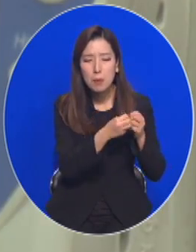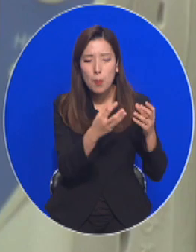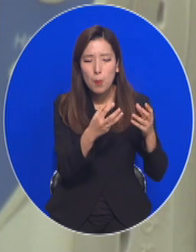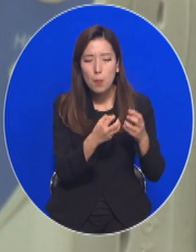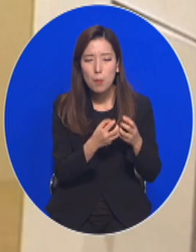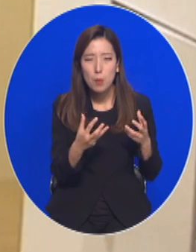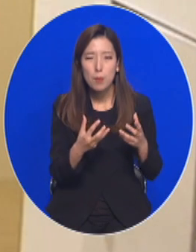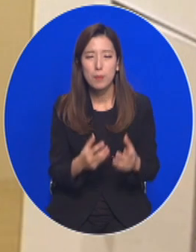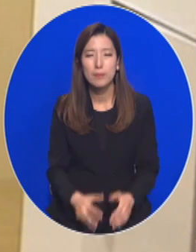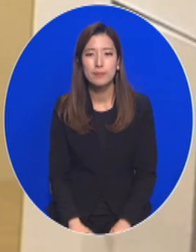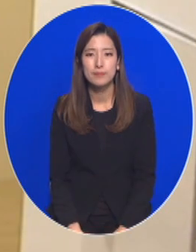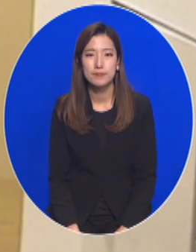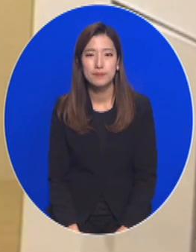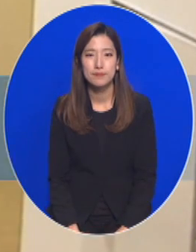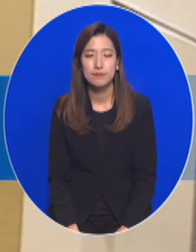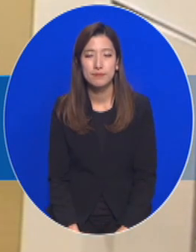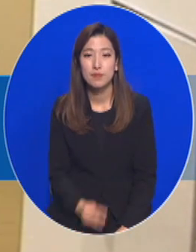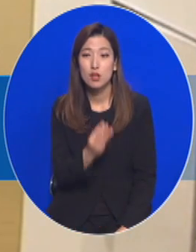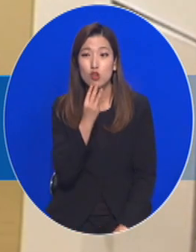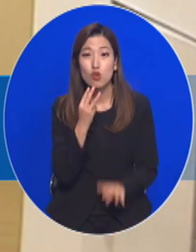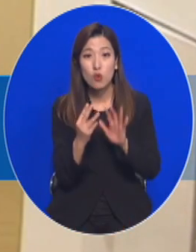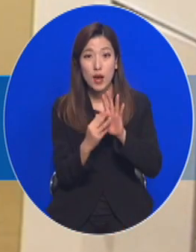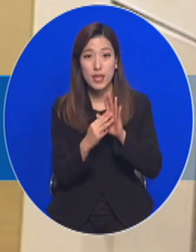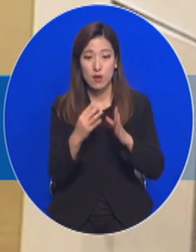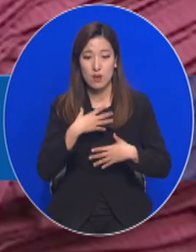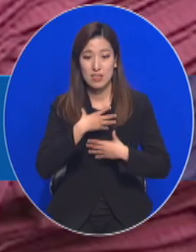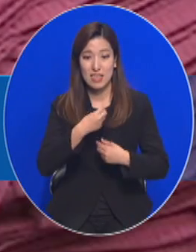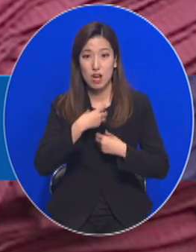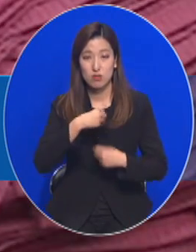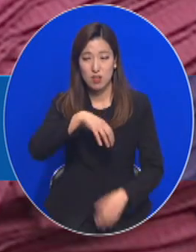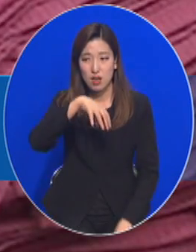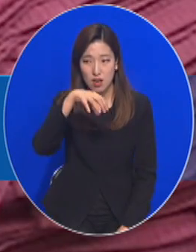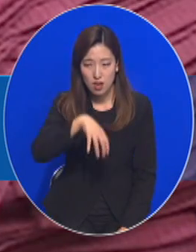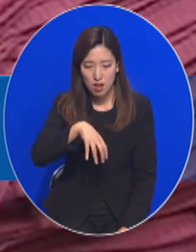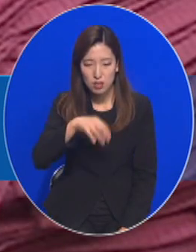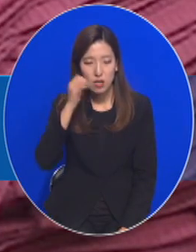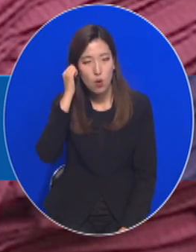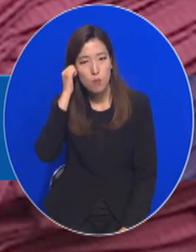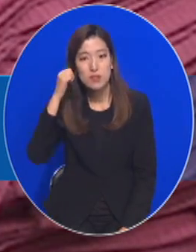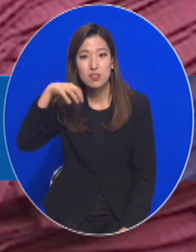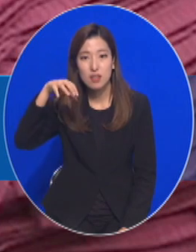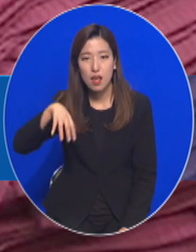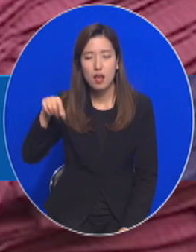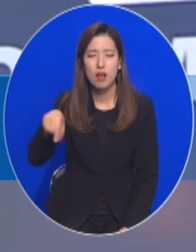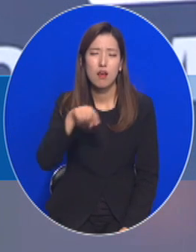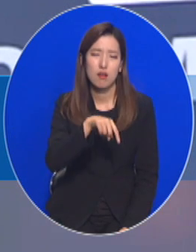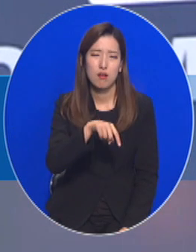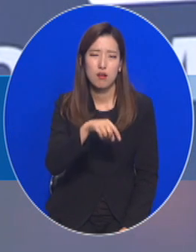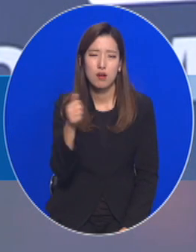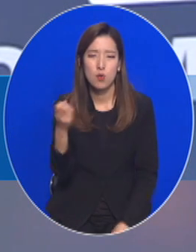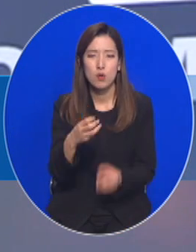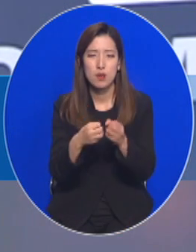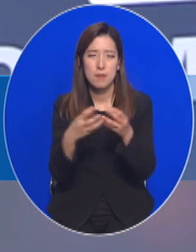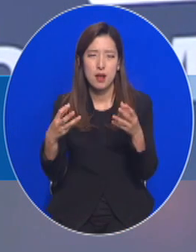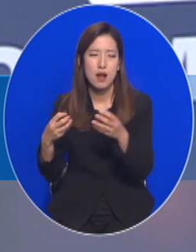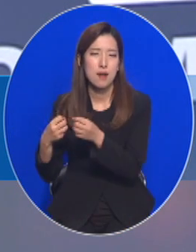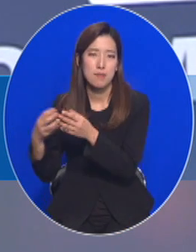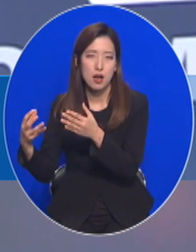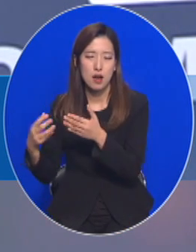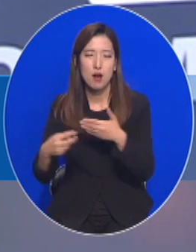있습니다 서울 관악구 사우나 와 강남구 오피스텔에서 확진 자가 다수 나왔고 병원과